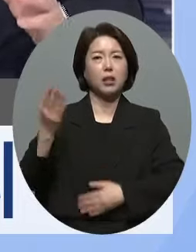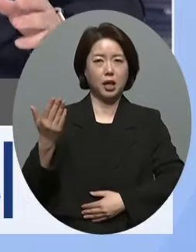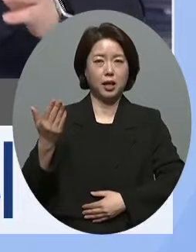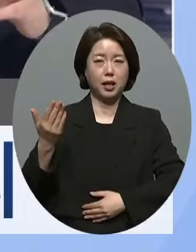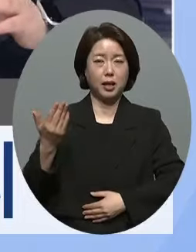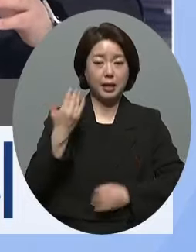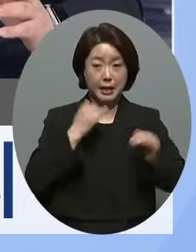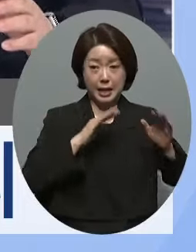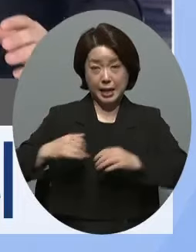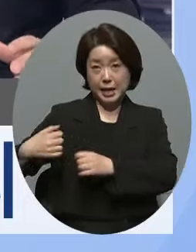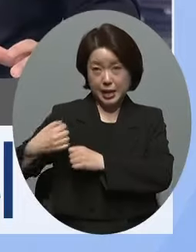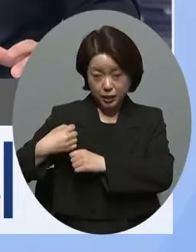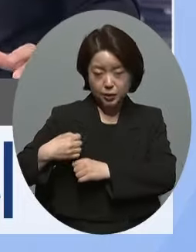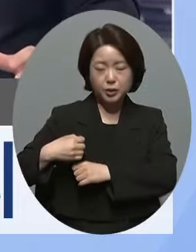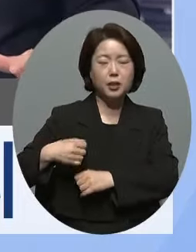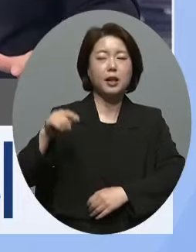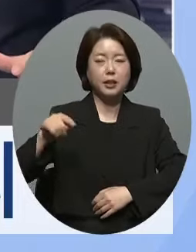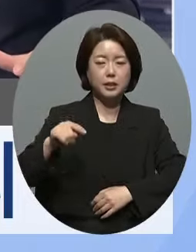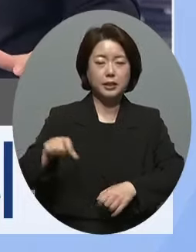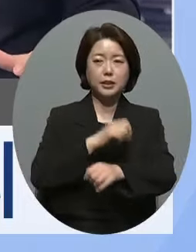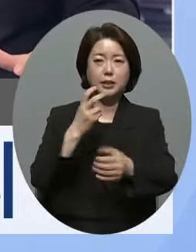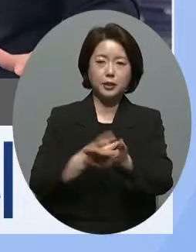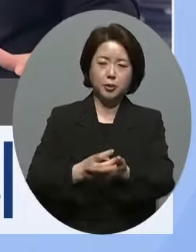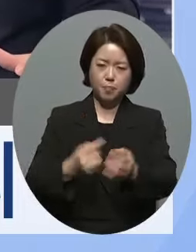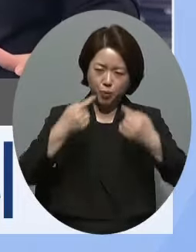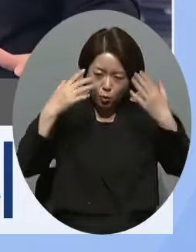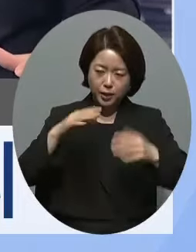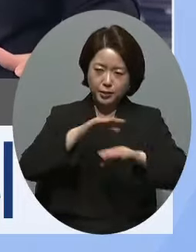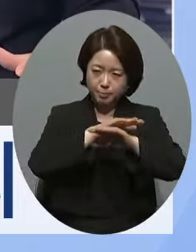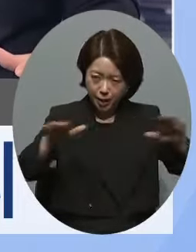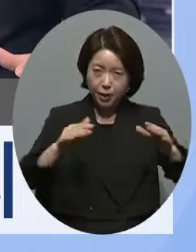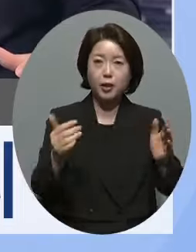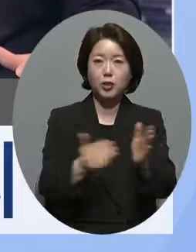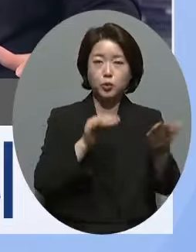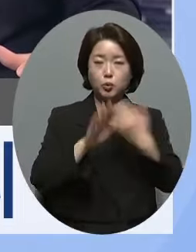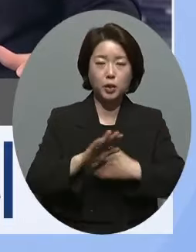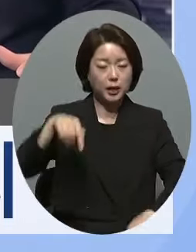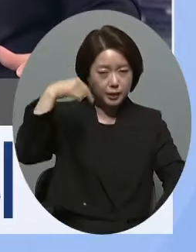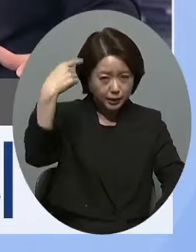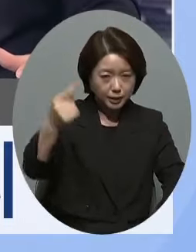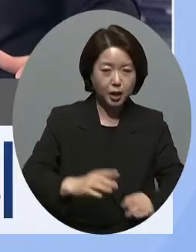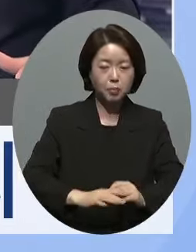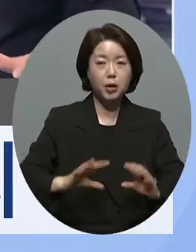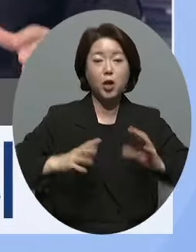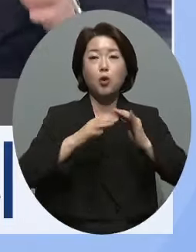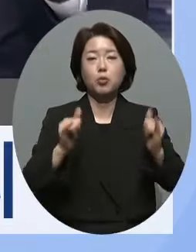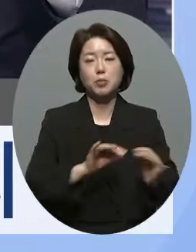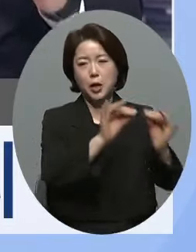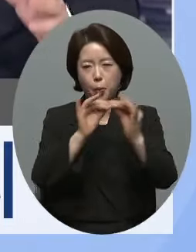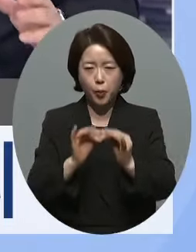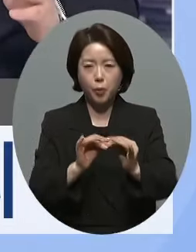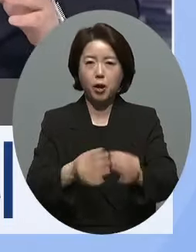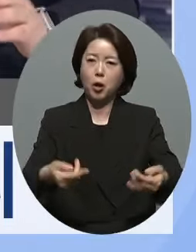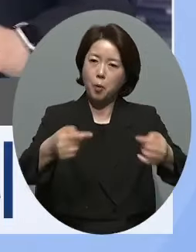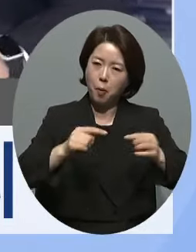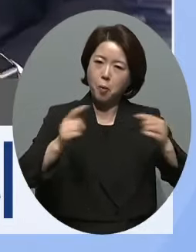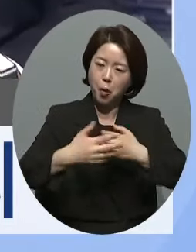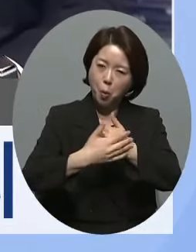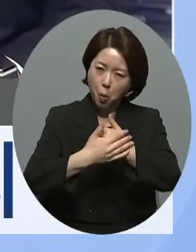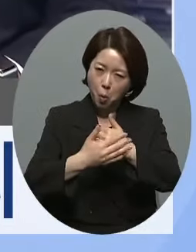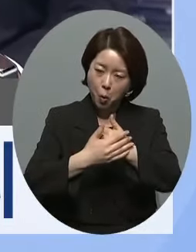특검부터 제대로 하나 해결해 놓고 그다음에 국민들의 공감을 받아가면서 다음 일정을 추진해야 이렇게 조금 계속계속 반복되는